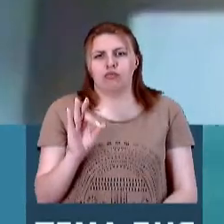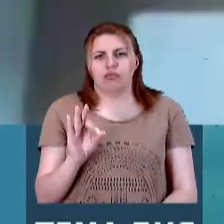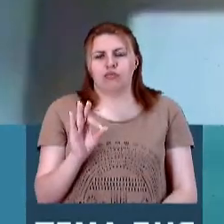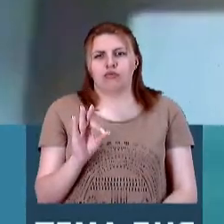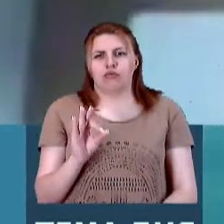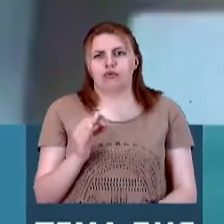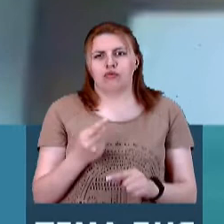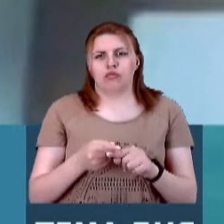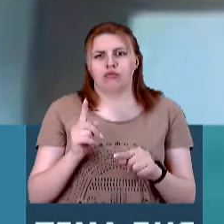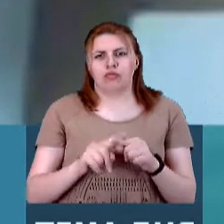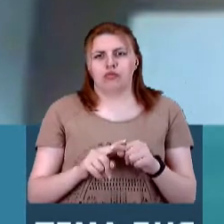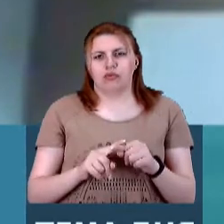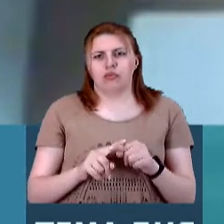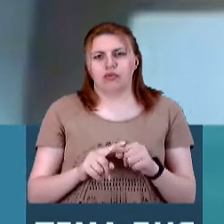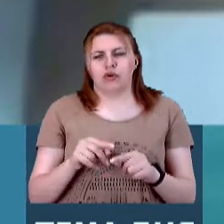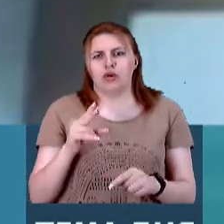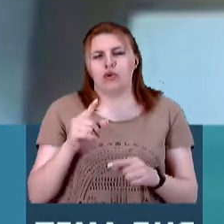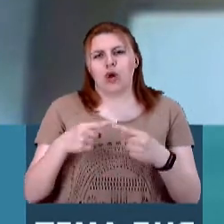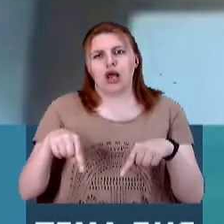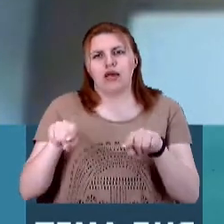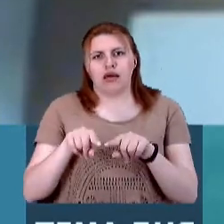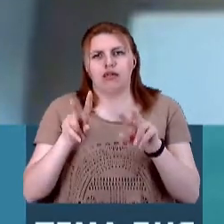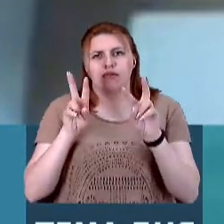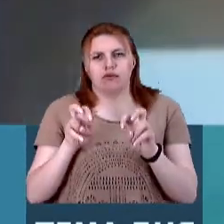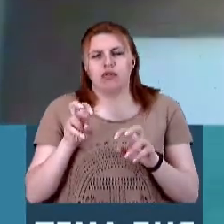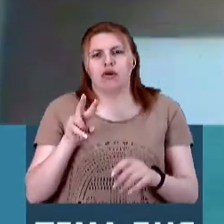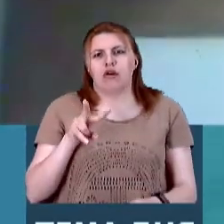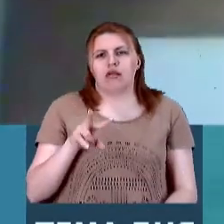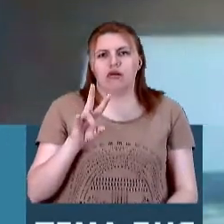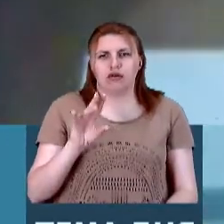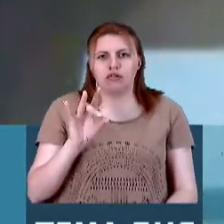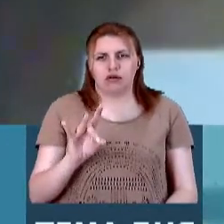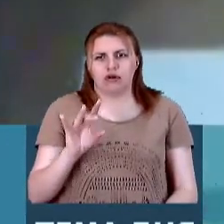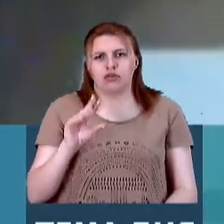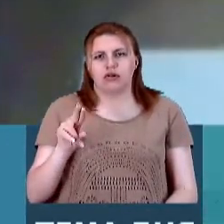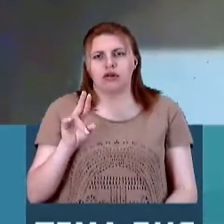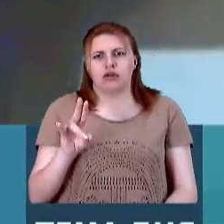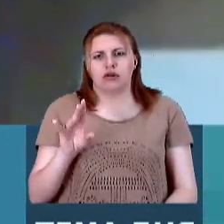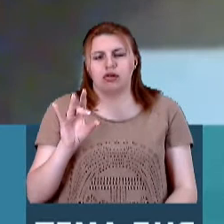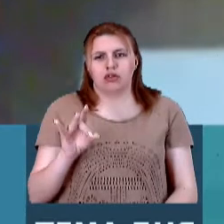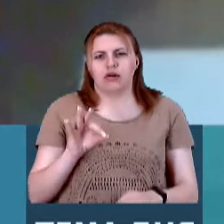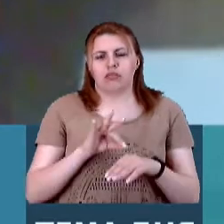ці терористичні організації під назвою ЛНР і ДНР, вони є провідниками